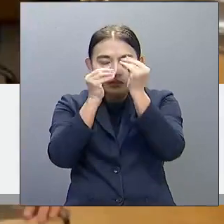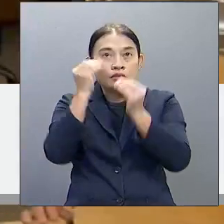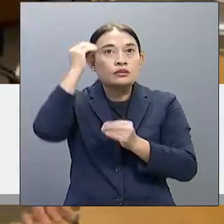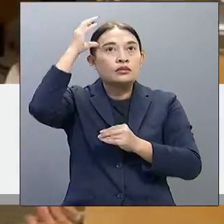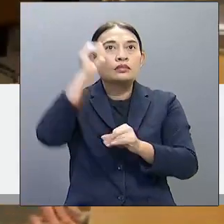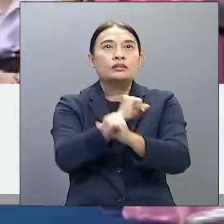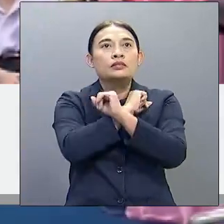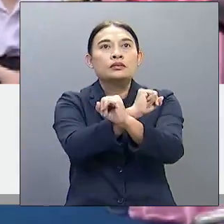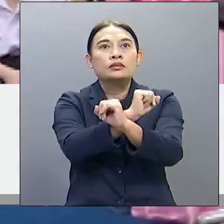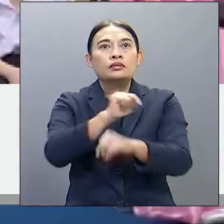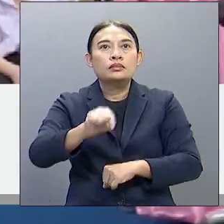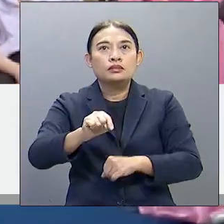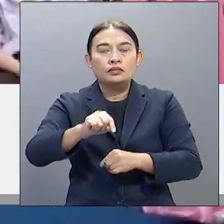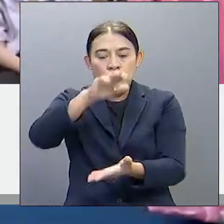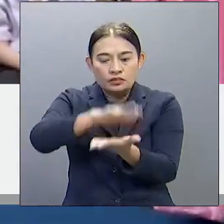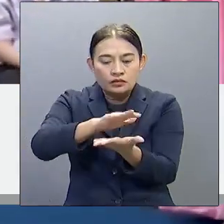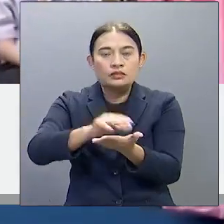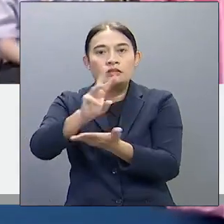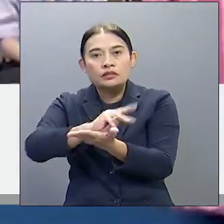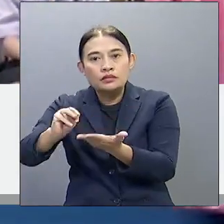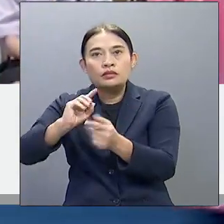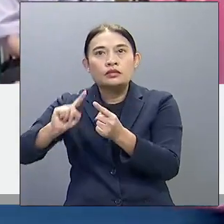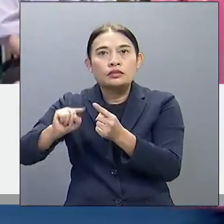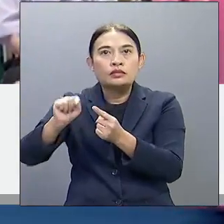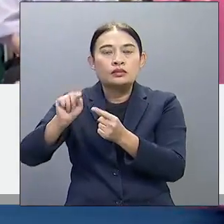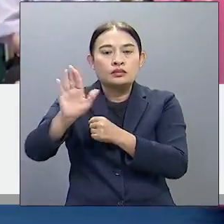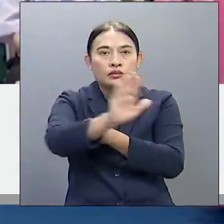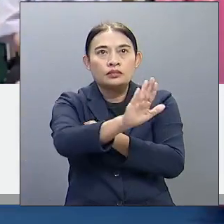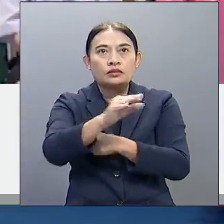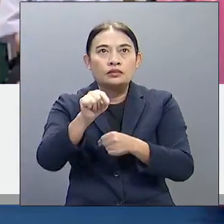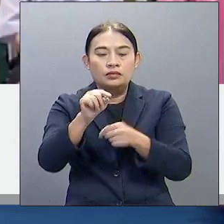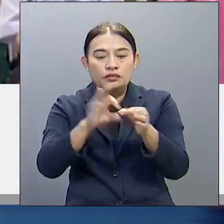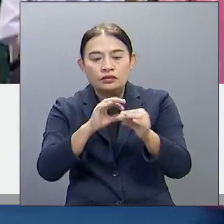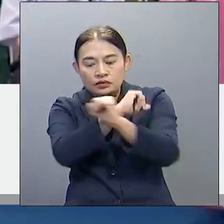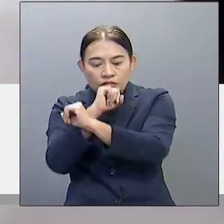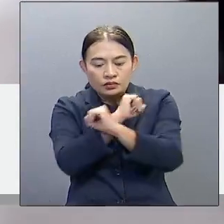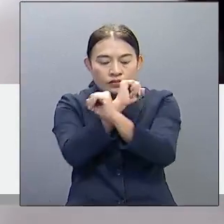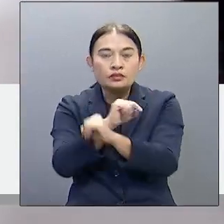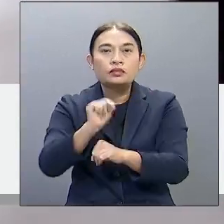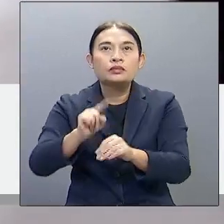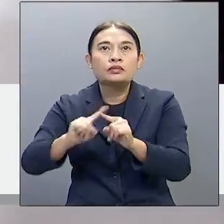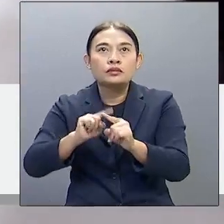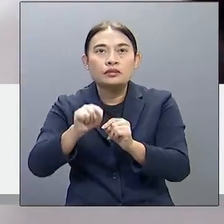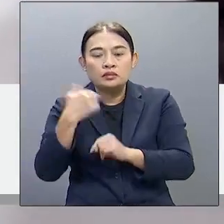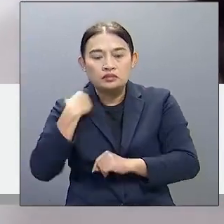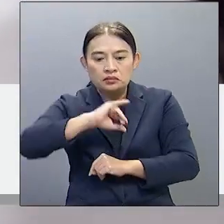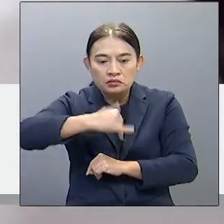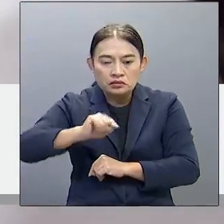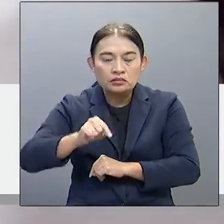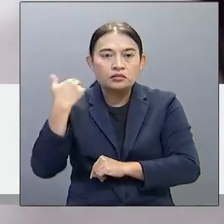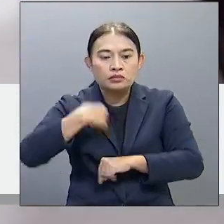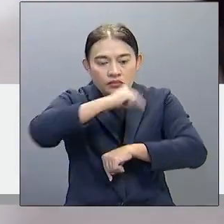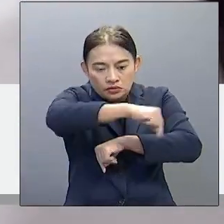ฉุกเฉินในสถานศึกษาถือว่าเป็นสิ่งสำคัญเพื่อลดการสูญเสียให้ได้มากที่สุดเพราะว่าเหตุการณ์แบบนี้สามารถเกิดขึ้นได้ทุก